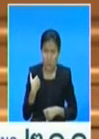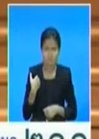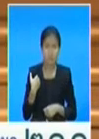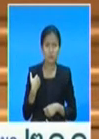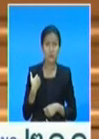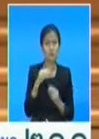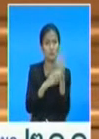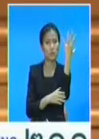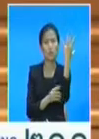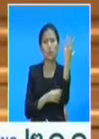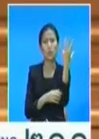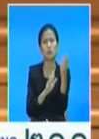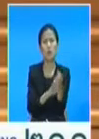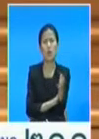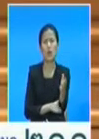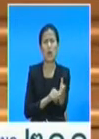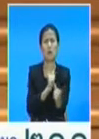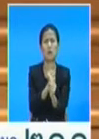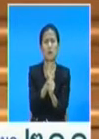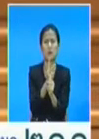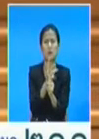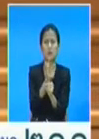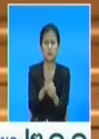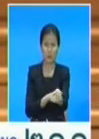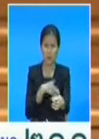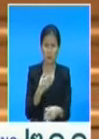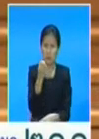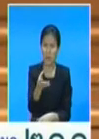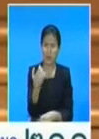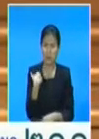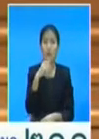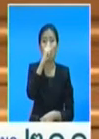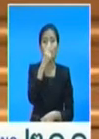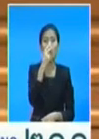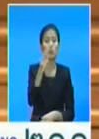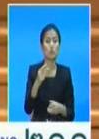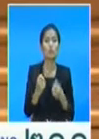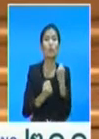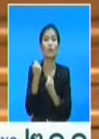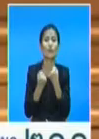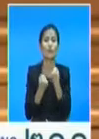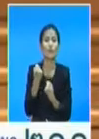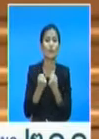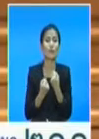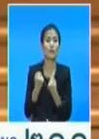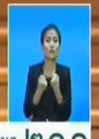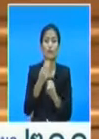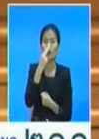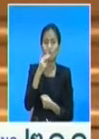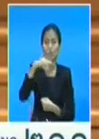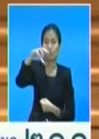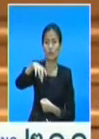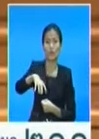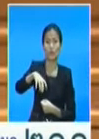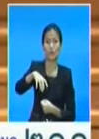มาตั้งกี่ปีถึงจะได้ขนาดนั้นผมให้ดูตัวอย่างครับท่านลองไปลองขับรถดูครับท่านลองขับขึ้นเกาะแล้วชนถ